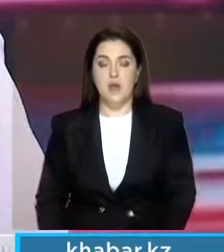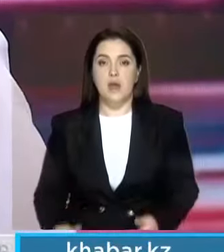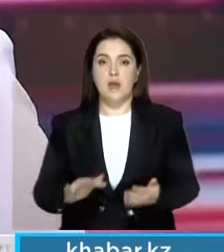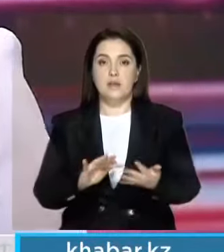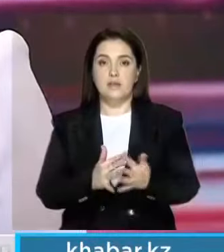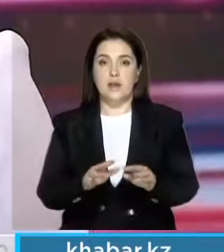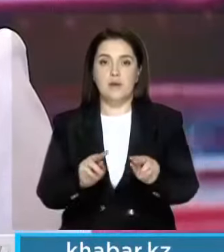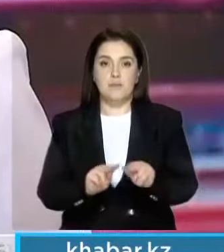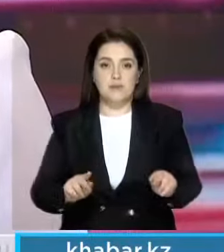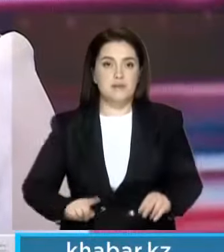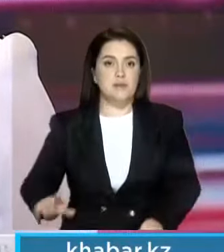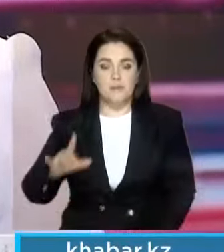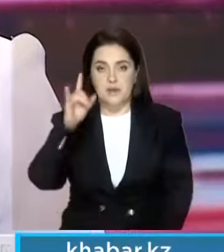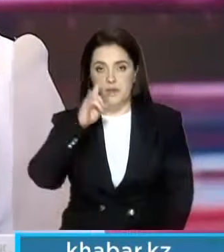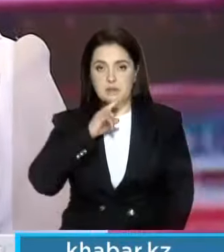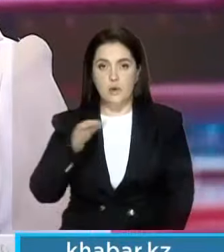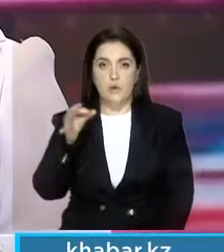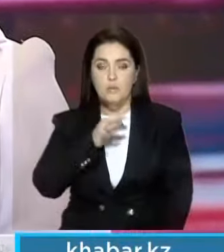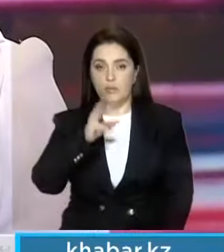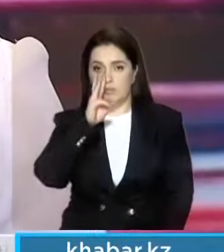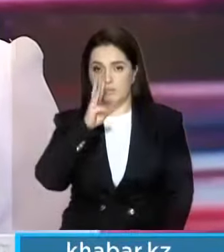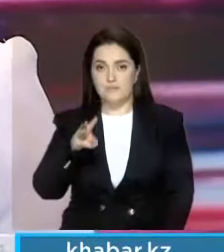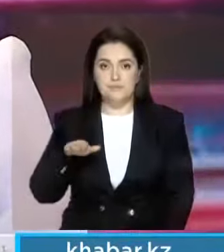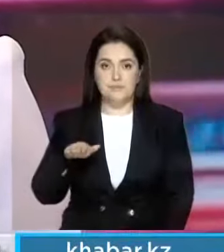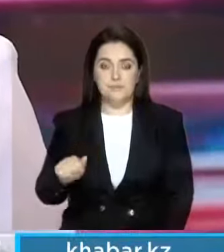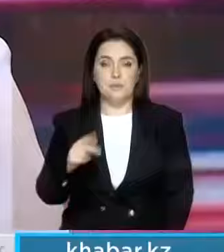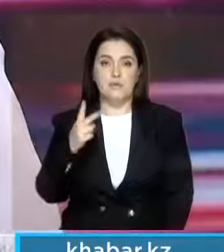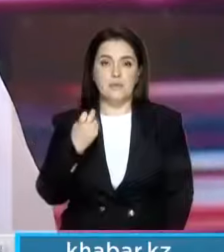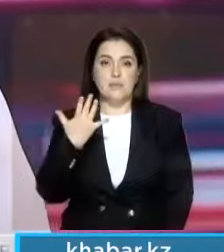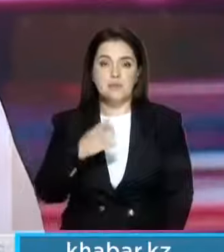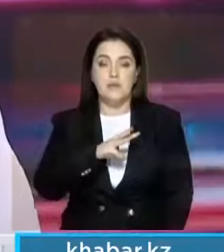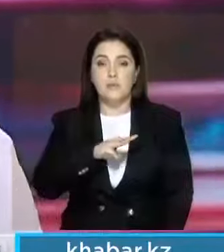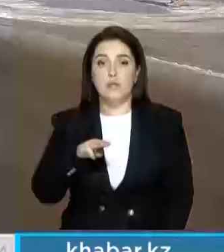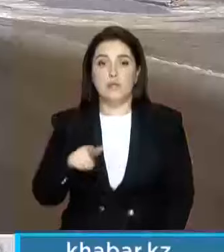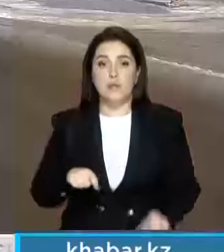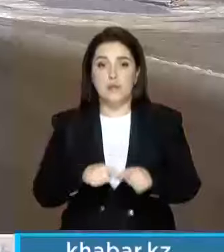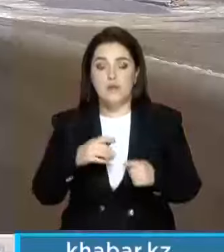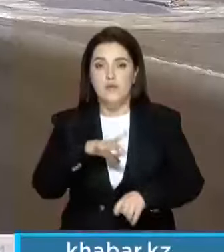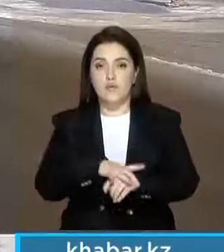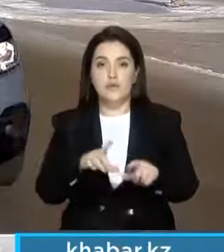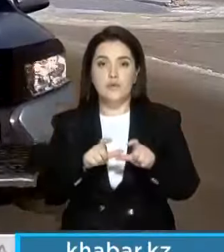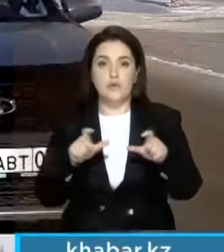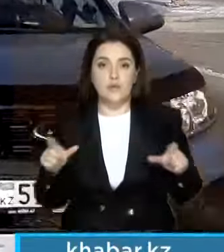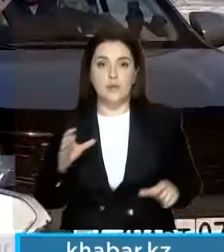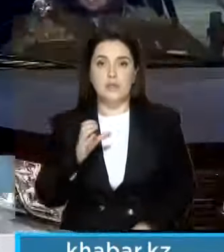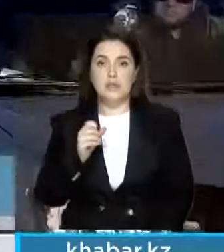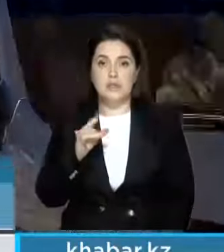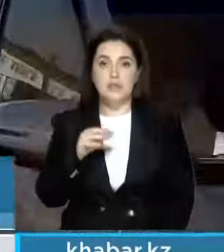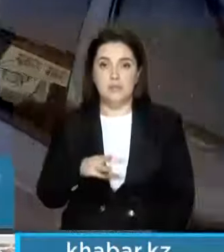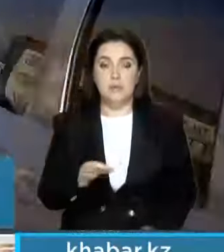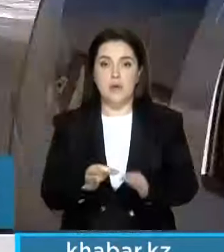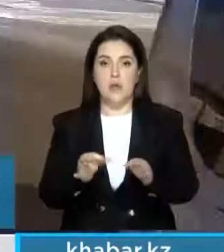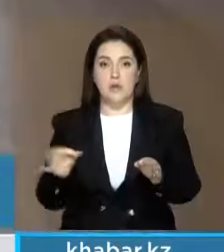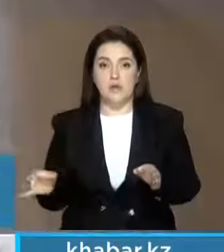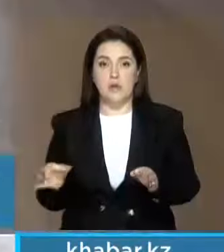Сельским педагогам в Западно-Казахстанской области не выплатили свыше 250 миллионов тенге. Нарушения выявили в школах и детских садах Сырымского